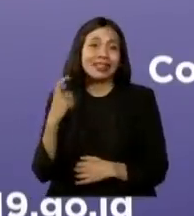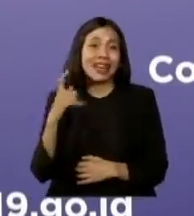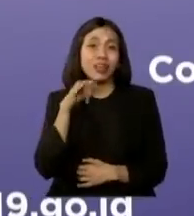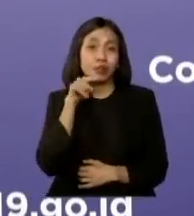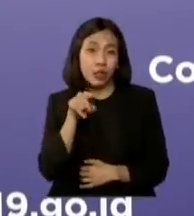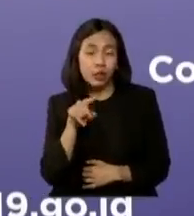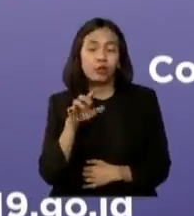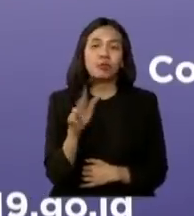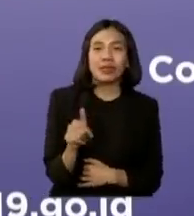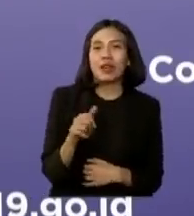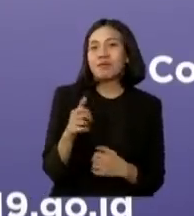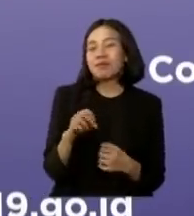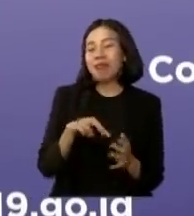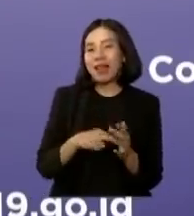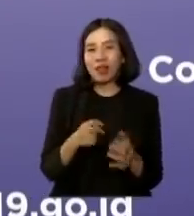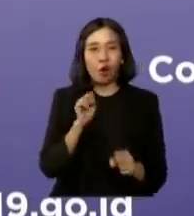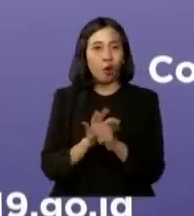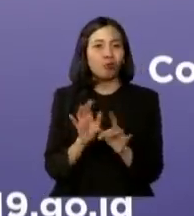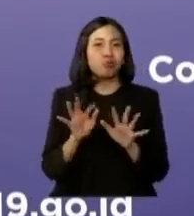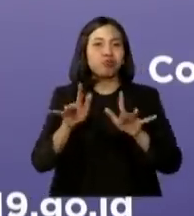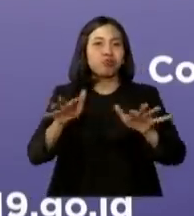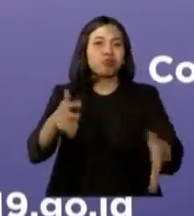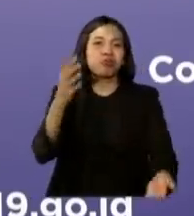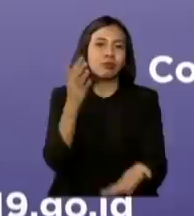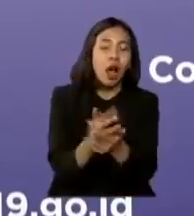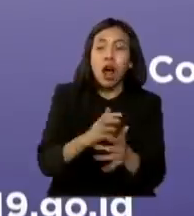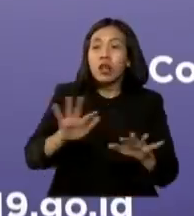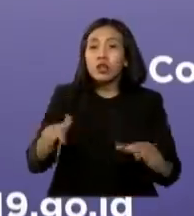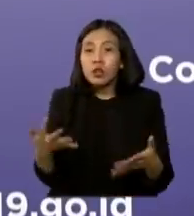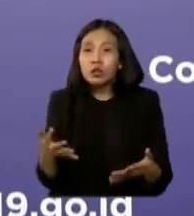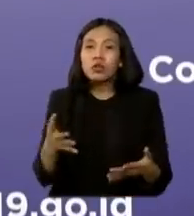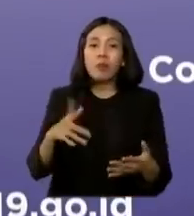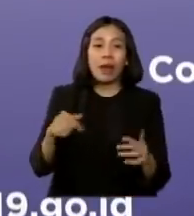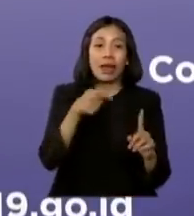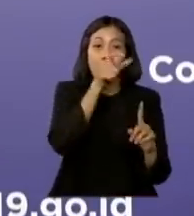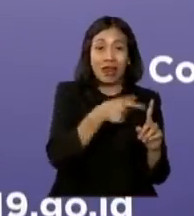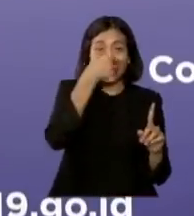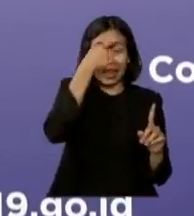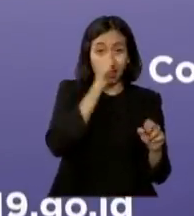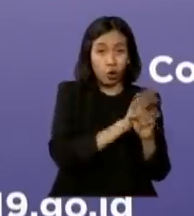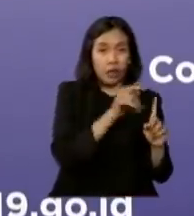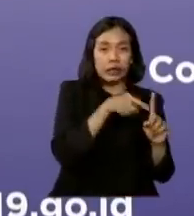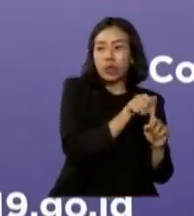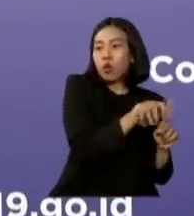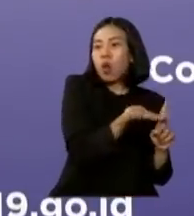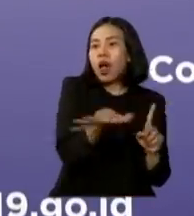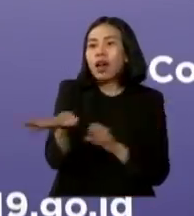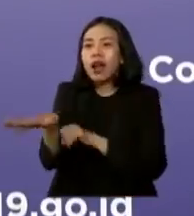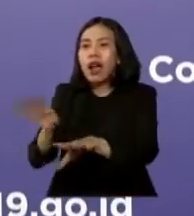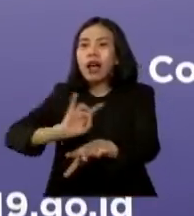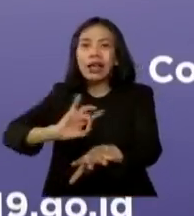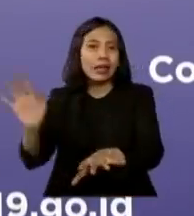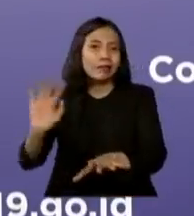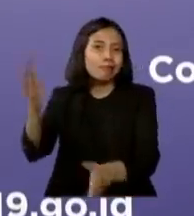memutuskan dan mengamankan yang bersangkutan agar tidak menjadi sumber penularan bagi masyarakat yang